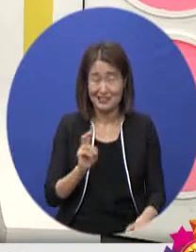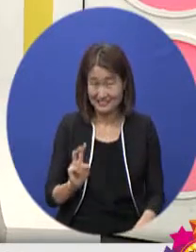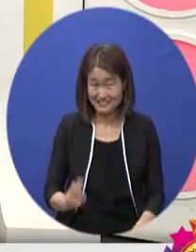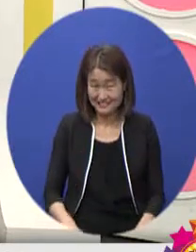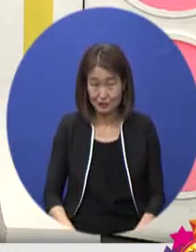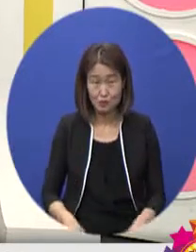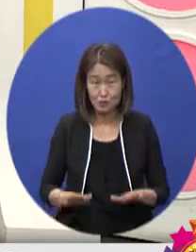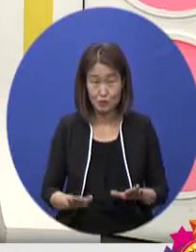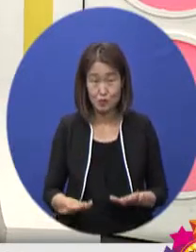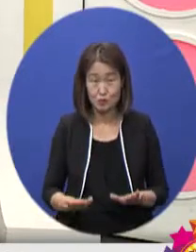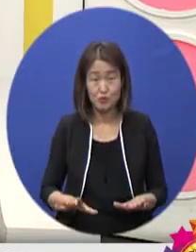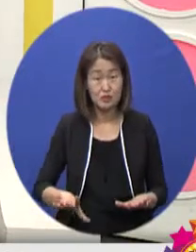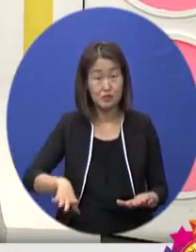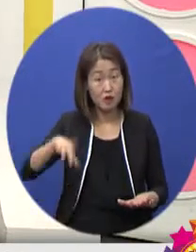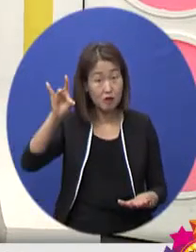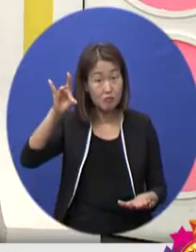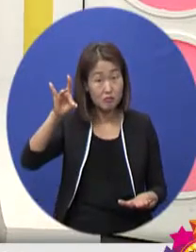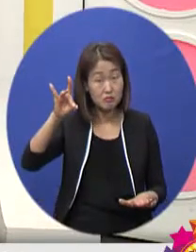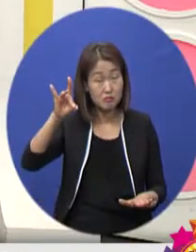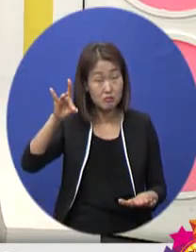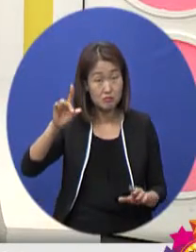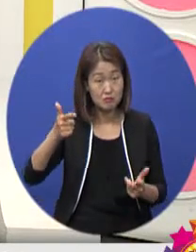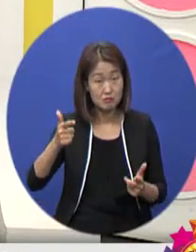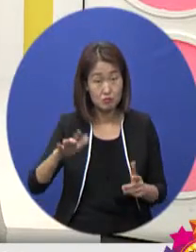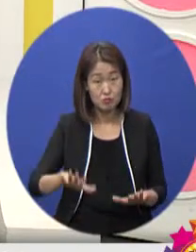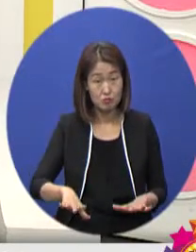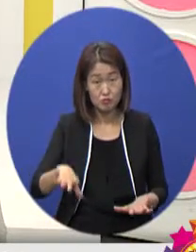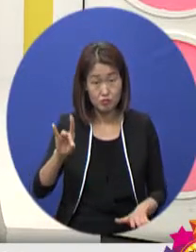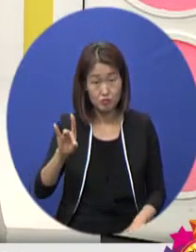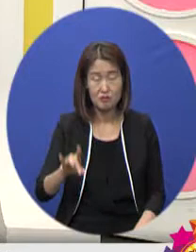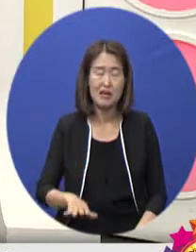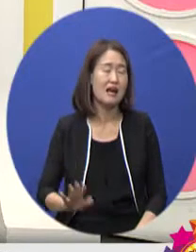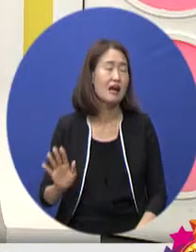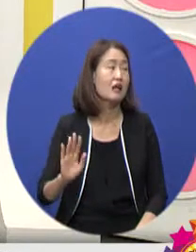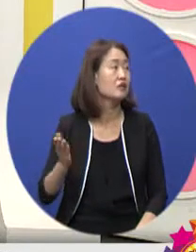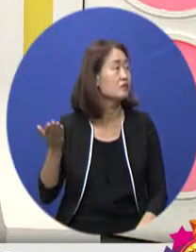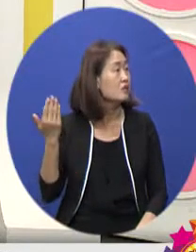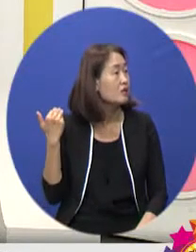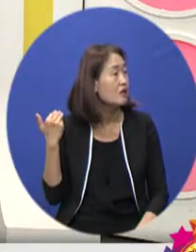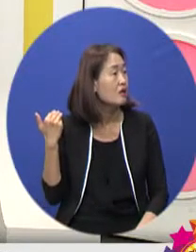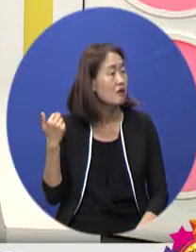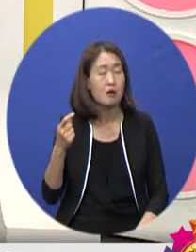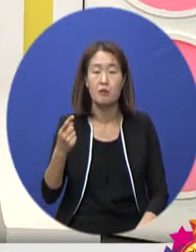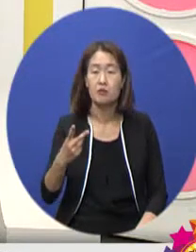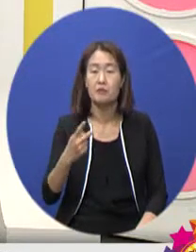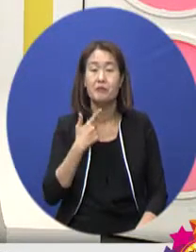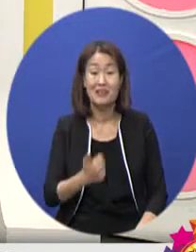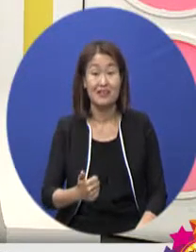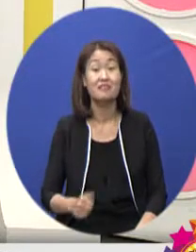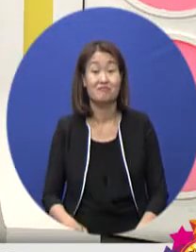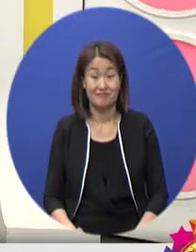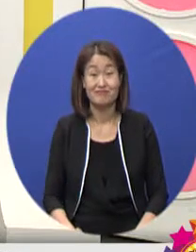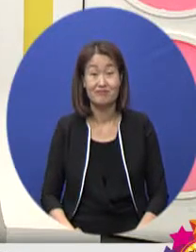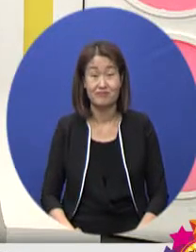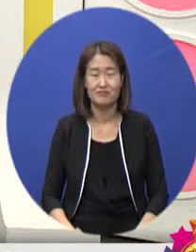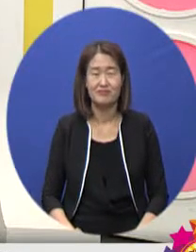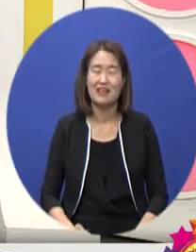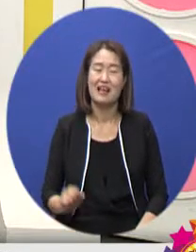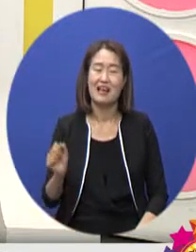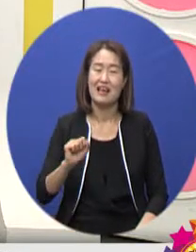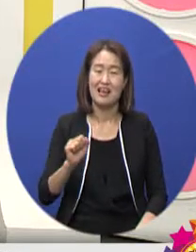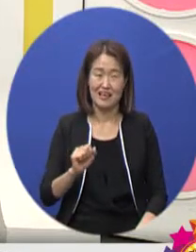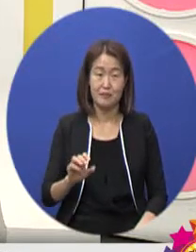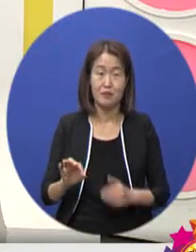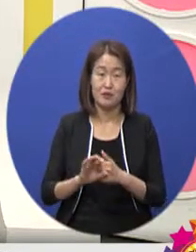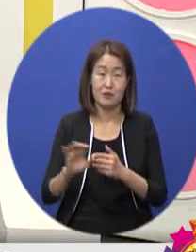네, 어머니 오늘 혹시 처음 참가하시는 건가요, 어머니? 아, 전에 또 한 두 번 했어요. 그러셨구나. 네. 그러면